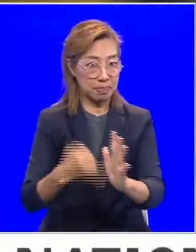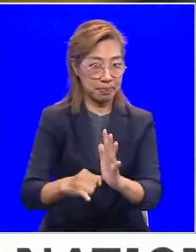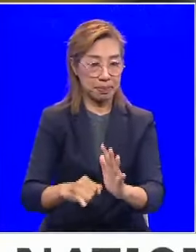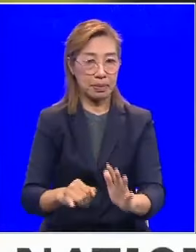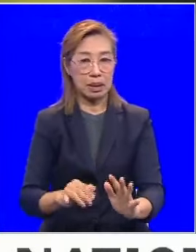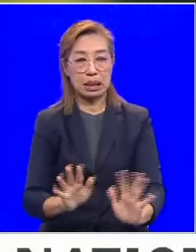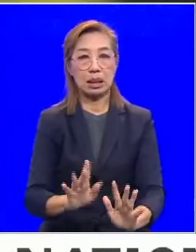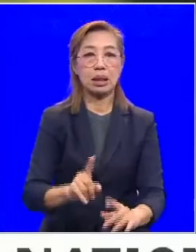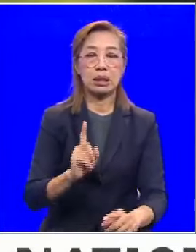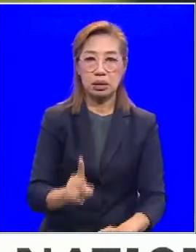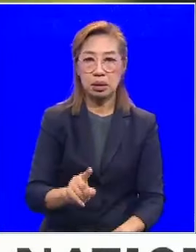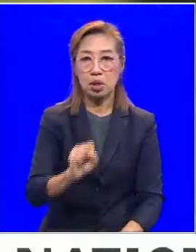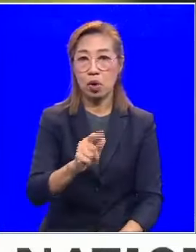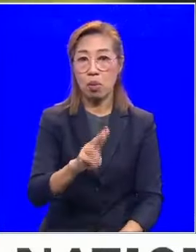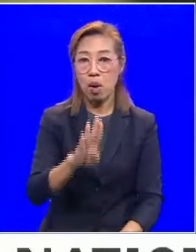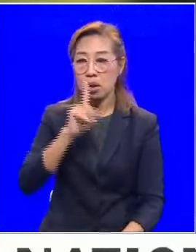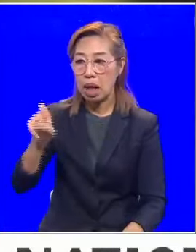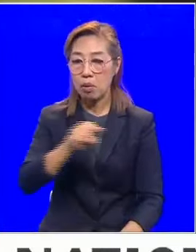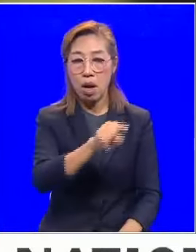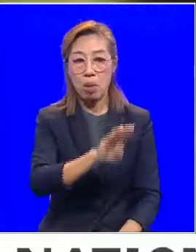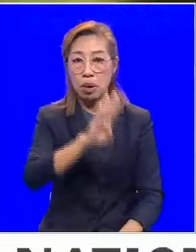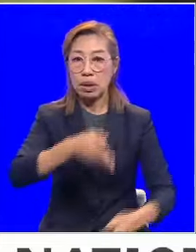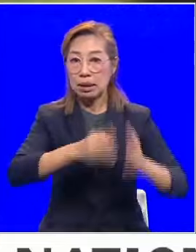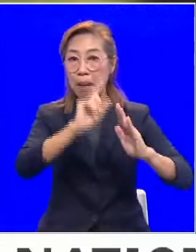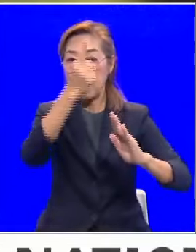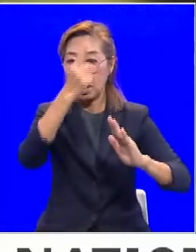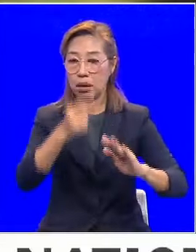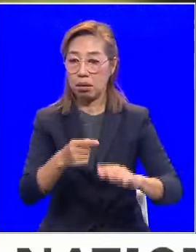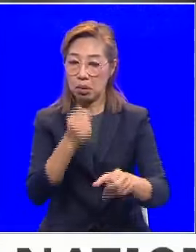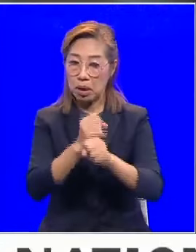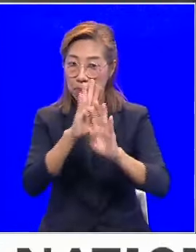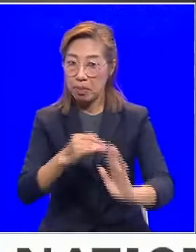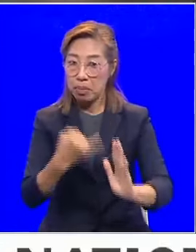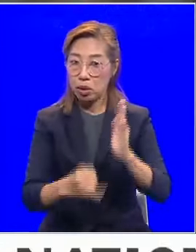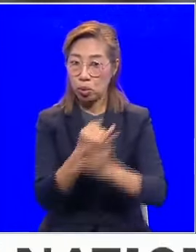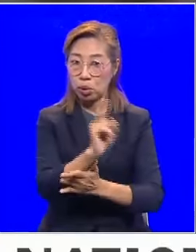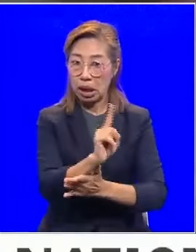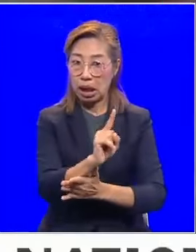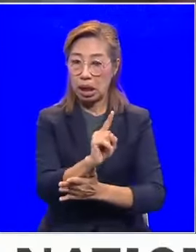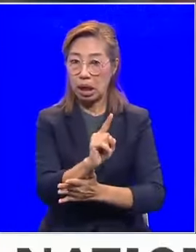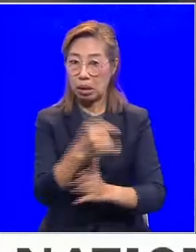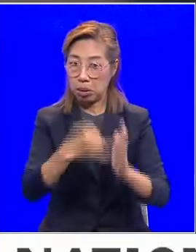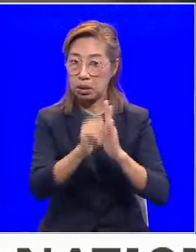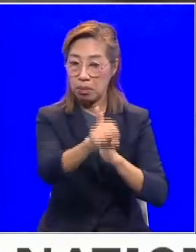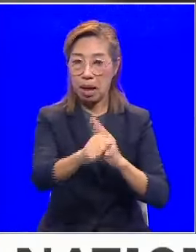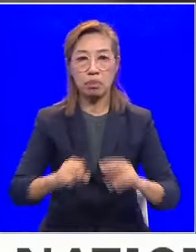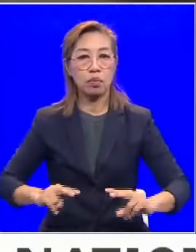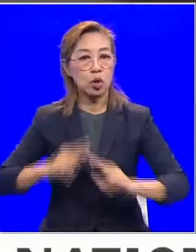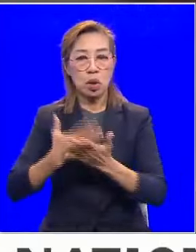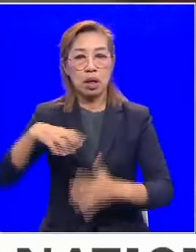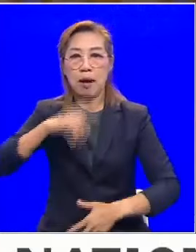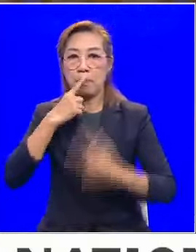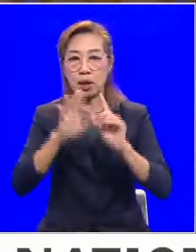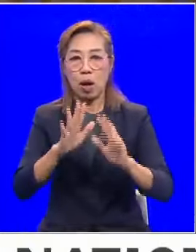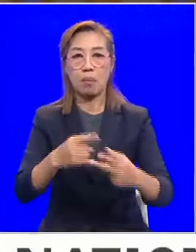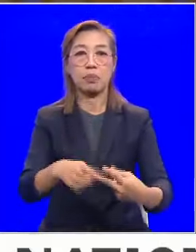บริษัทจัดตั้งใหม่ทำแบบนี้ผิดมยอันนี้กระทรวงการคลังจะไม่ตอบคำถามค่ะแต่ถ้ากรณีที่ร้องเรียนเข้าไปแล้ว